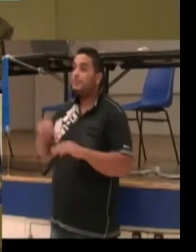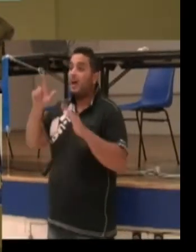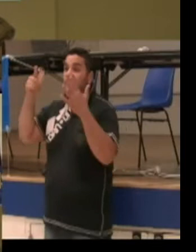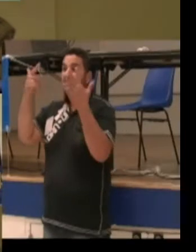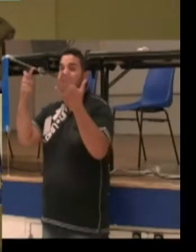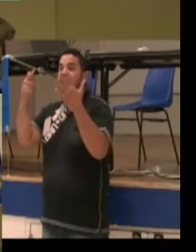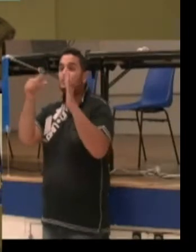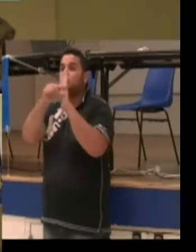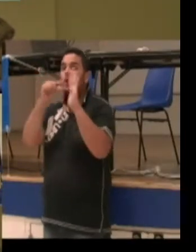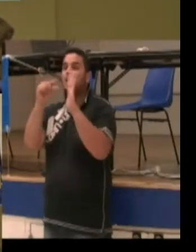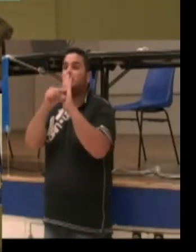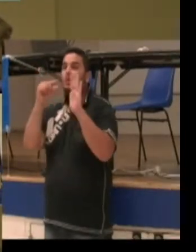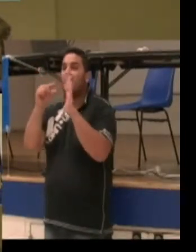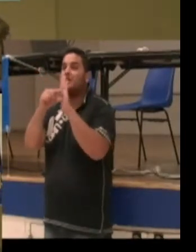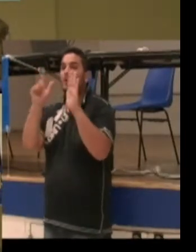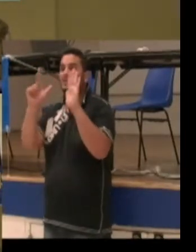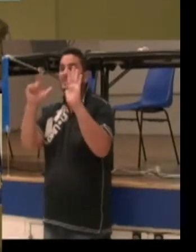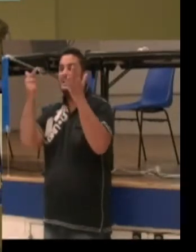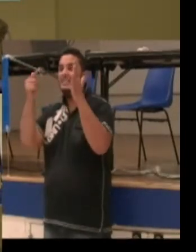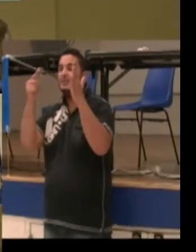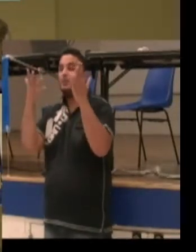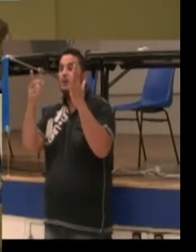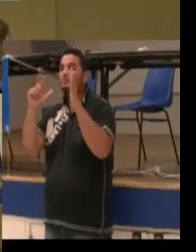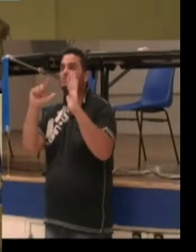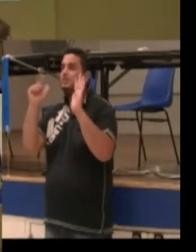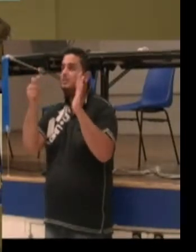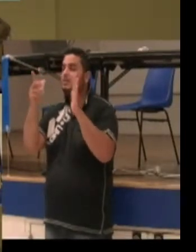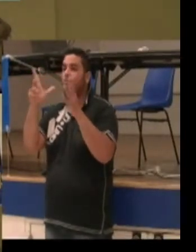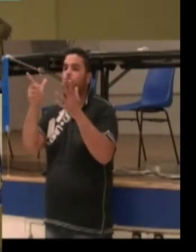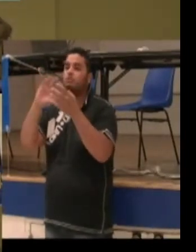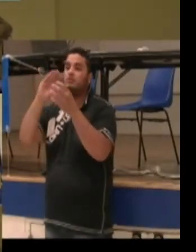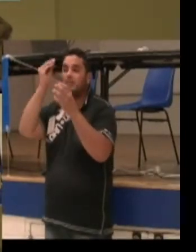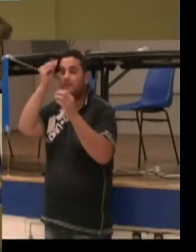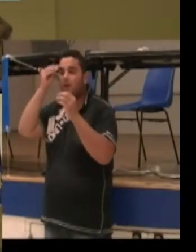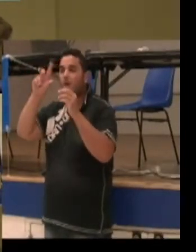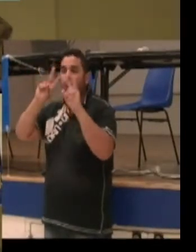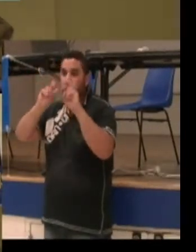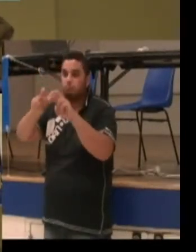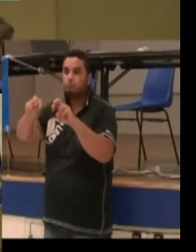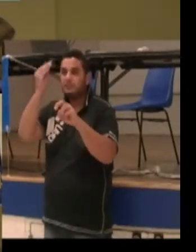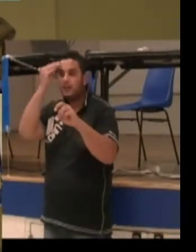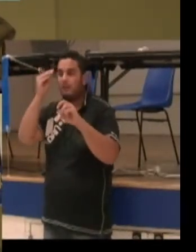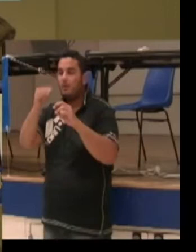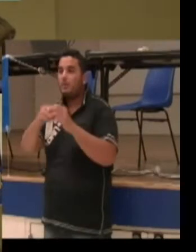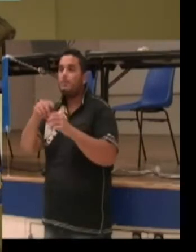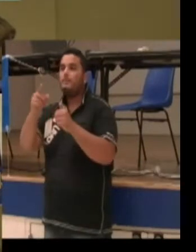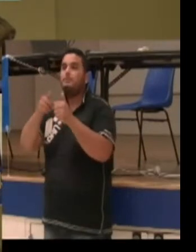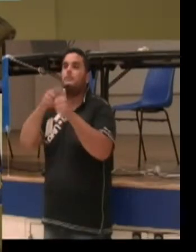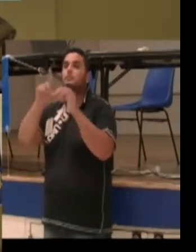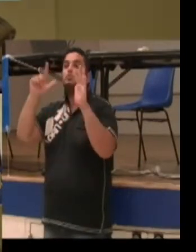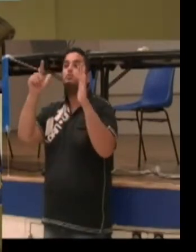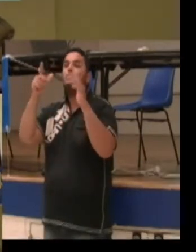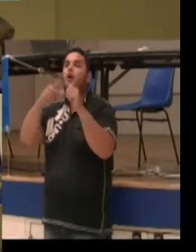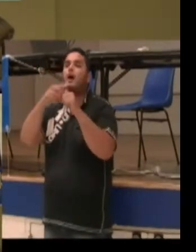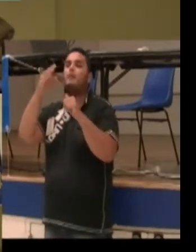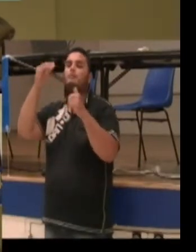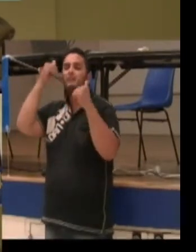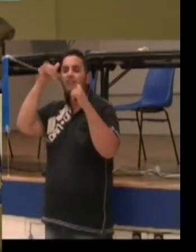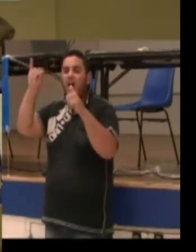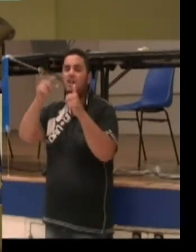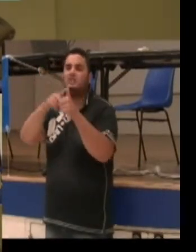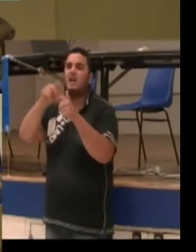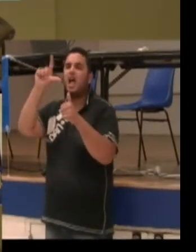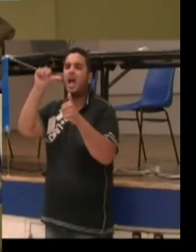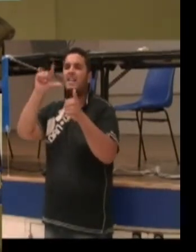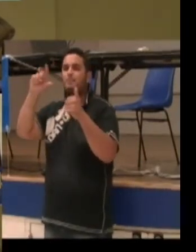sourates. » Alors la septième, il y a une différence chez les savants, mais on ne va pas compliquer les choses. Les grandes sourates, c'est le Baqara, Al-Imran, Al-Nisa,